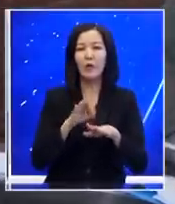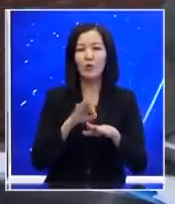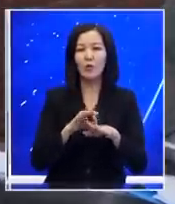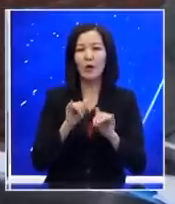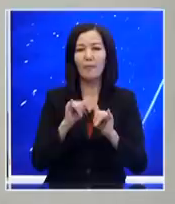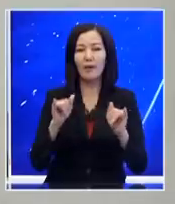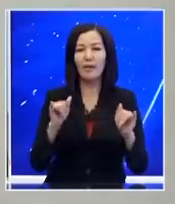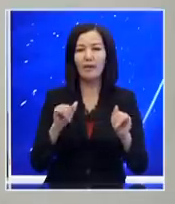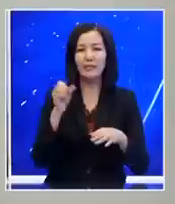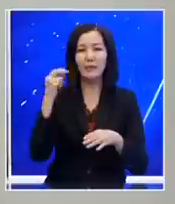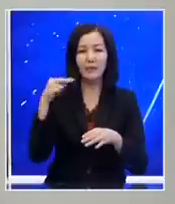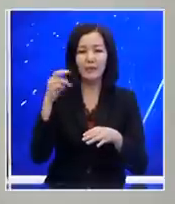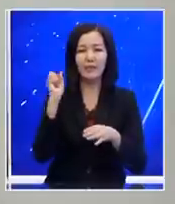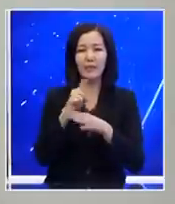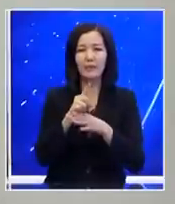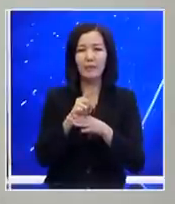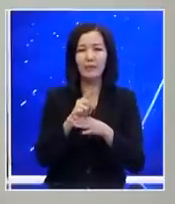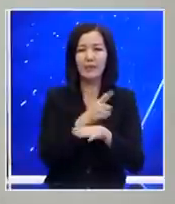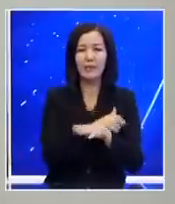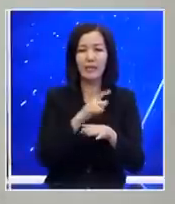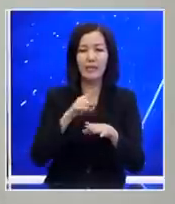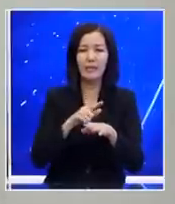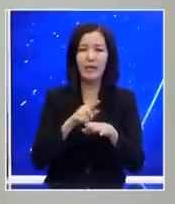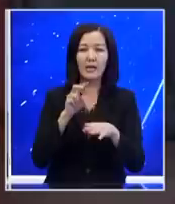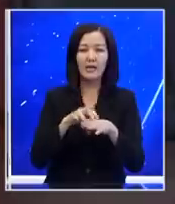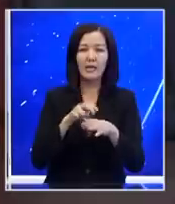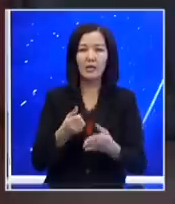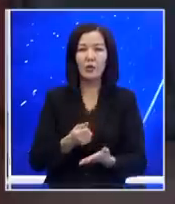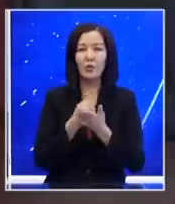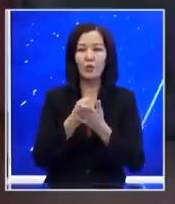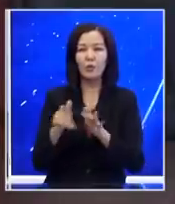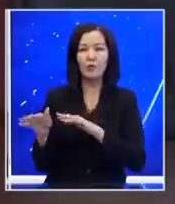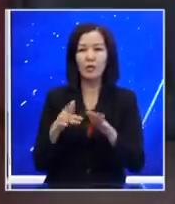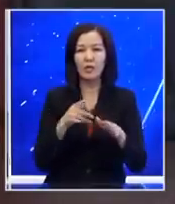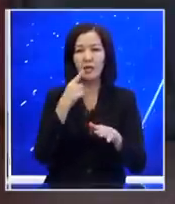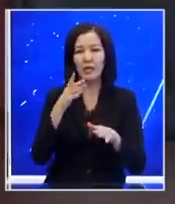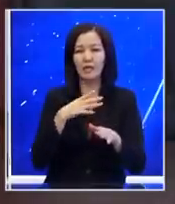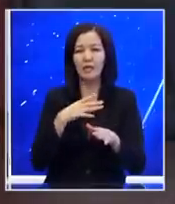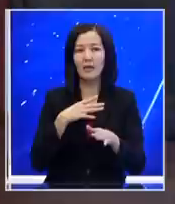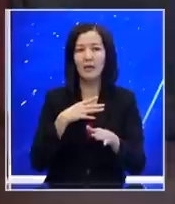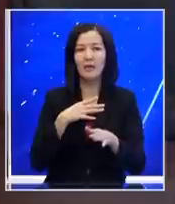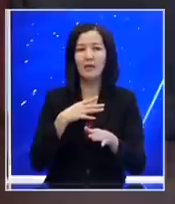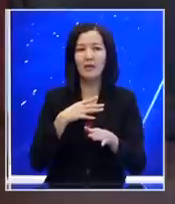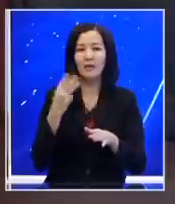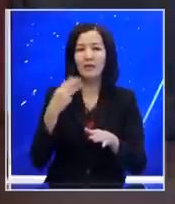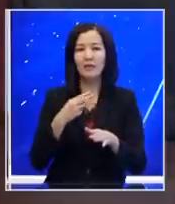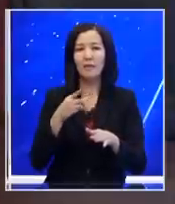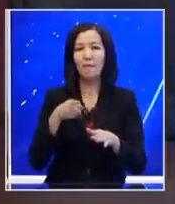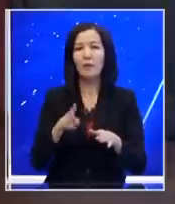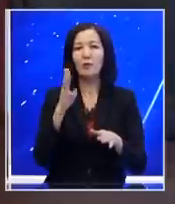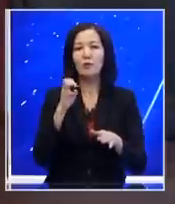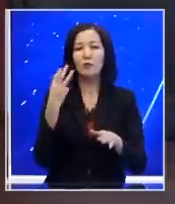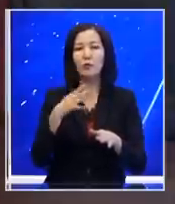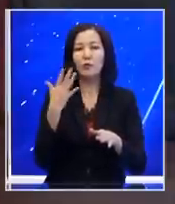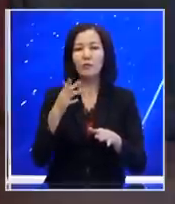мен президент тапсырмасы бойынша дәрігерлерді қолдау шаралары айтылды. 35 медработников получают надбавки.